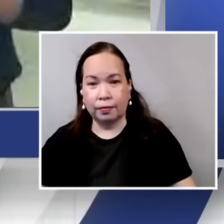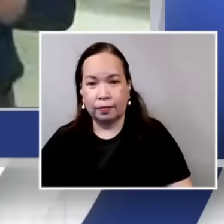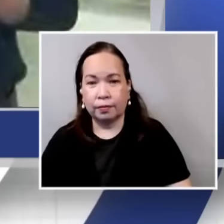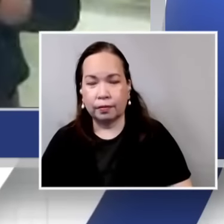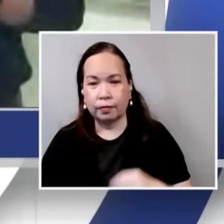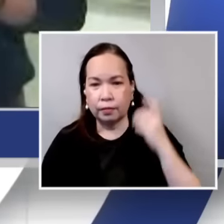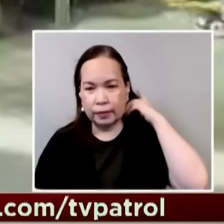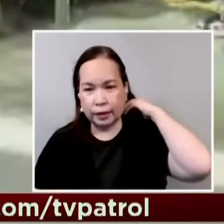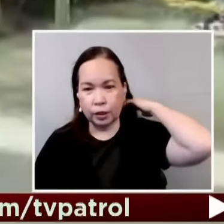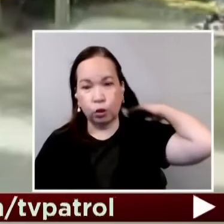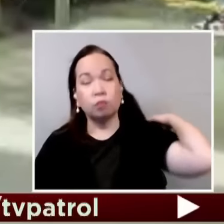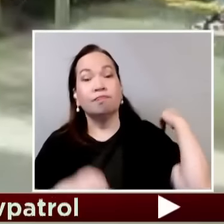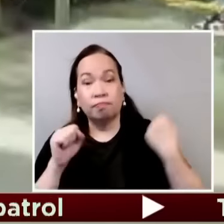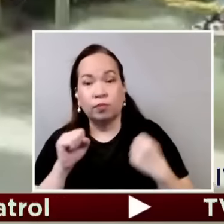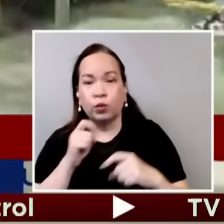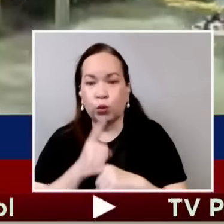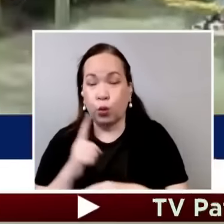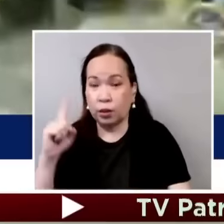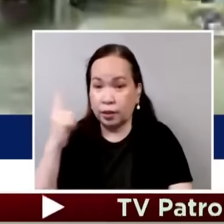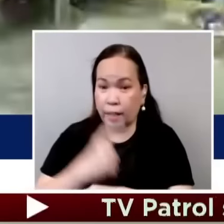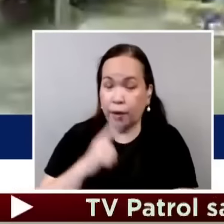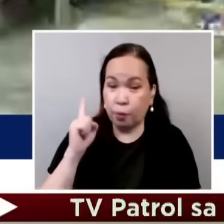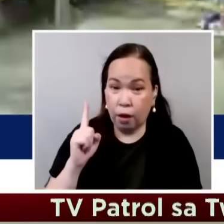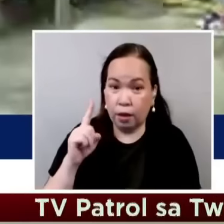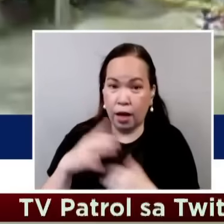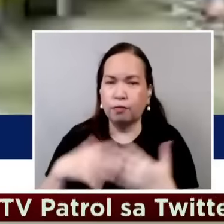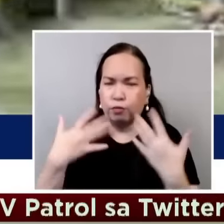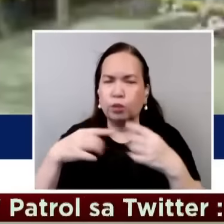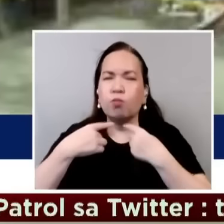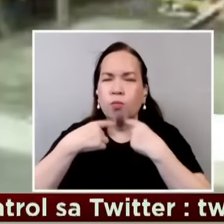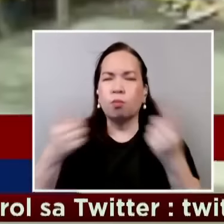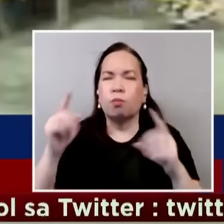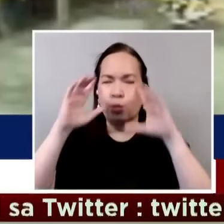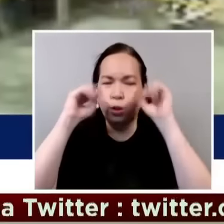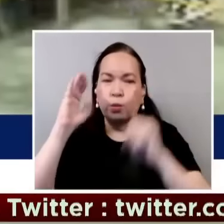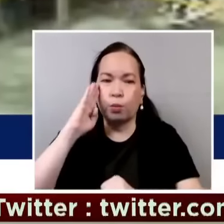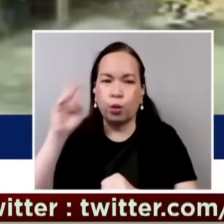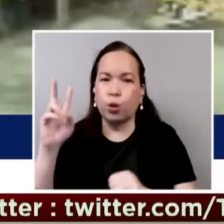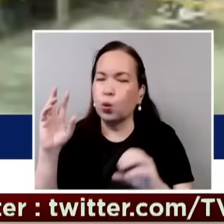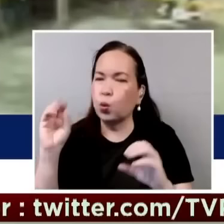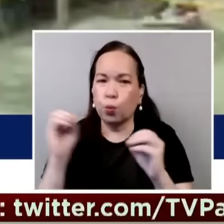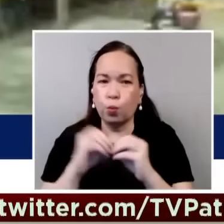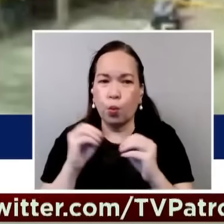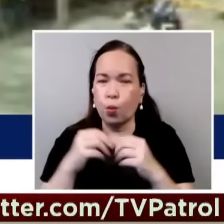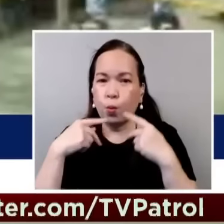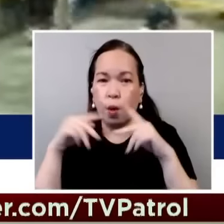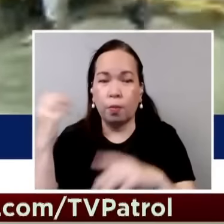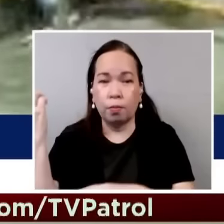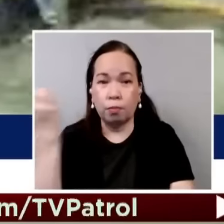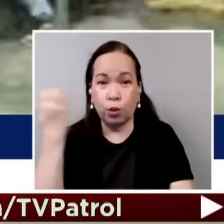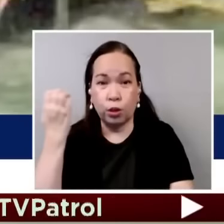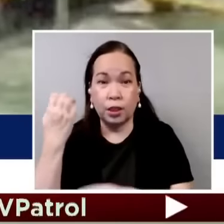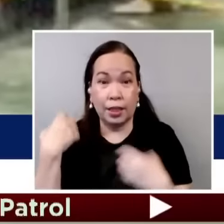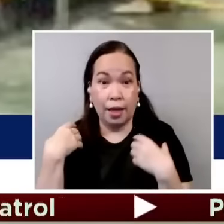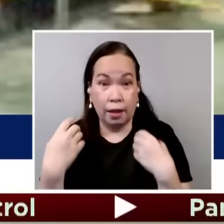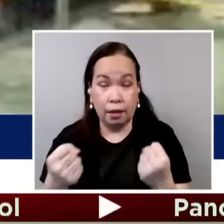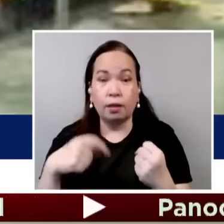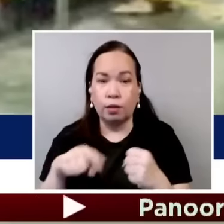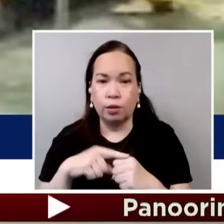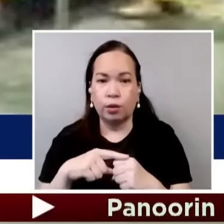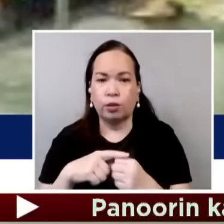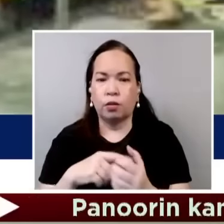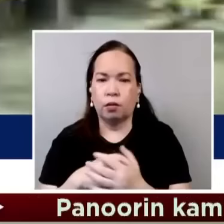Oh, Bernadette, unang workday mula ng tanggalin ng Pangulong Bongbong Marcos ang public health emergency sa visa ng Proclamation